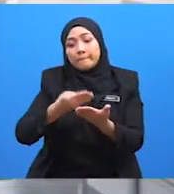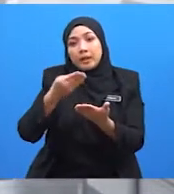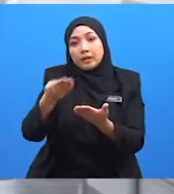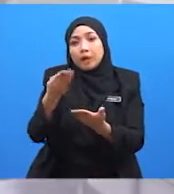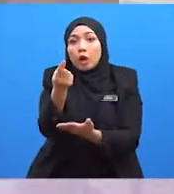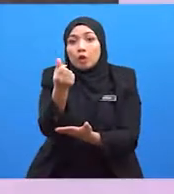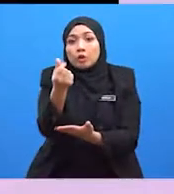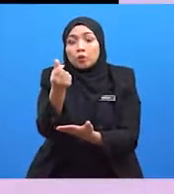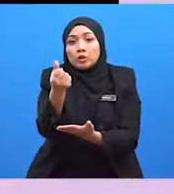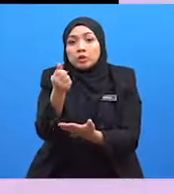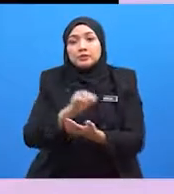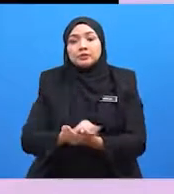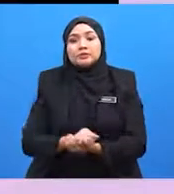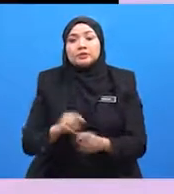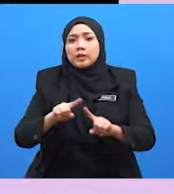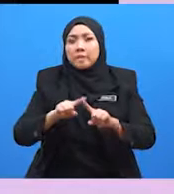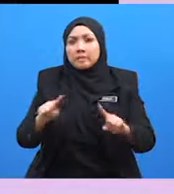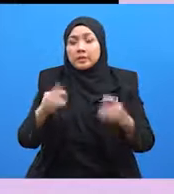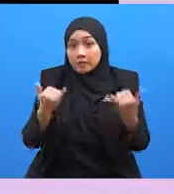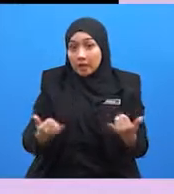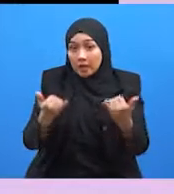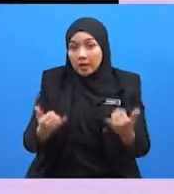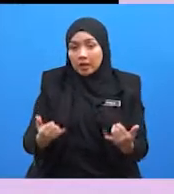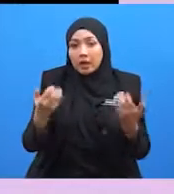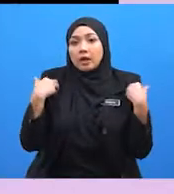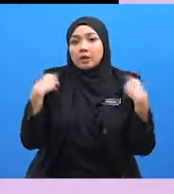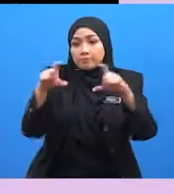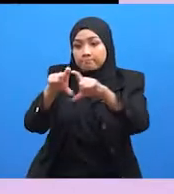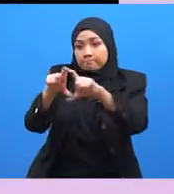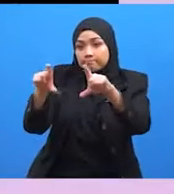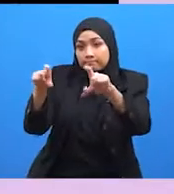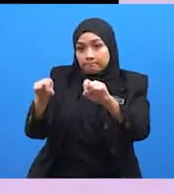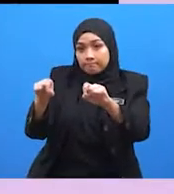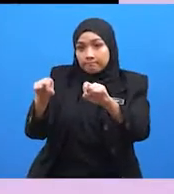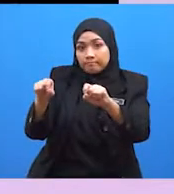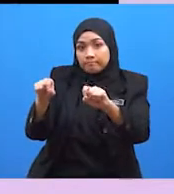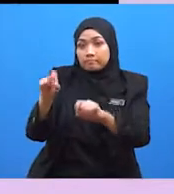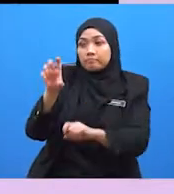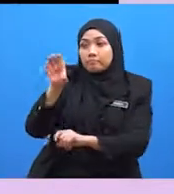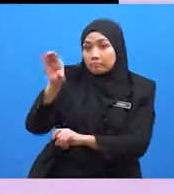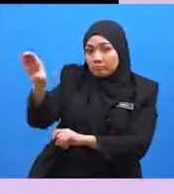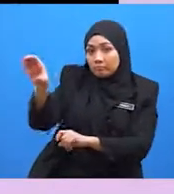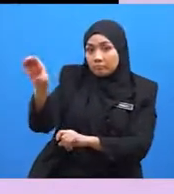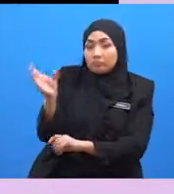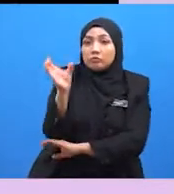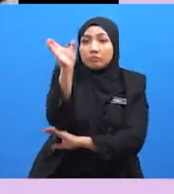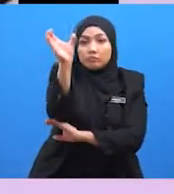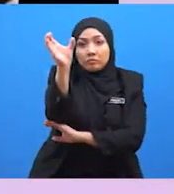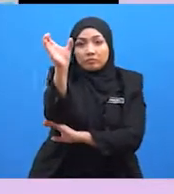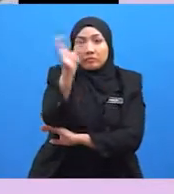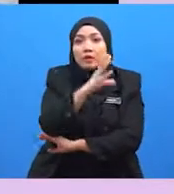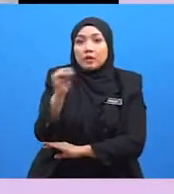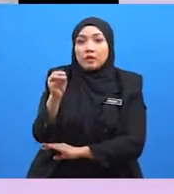manusia. Tetapi kini, sejak kad Touch and Go, Smart Tag dan